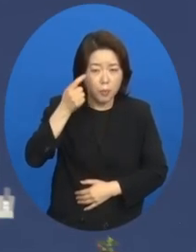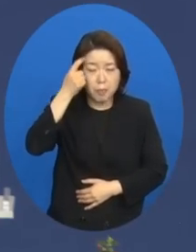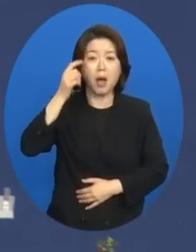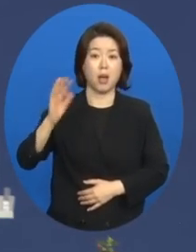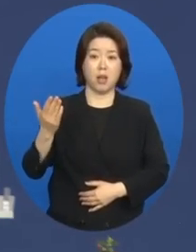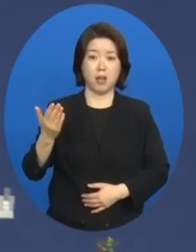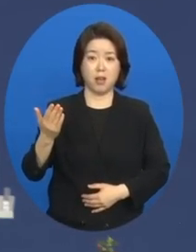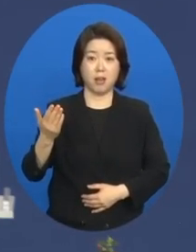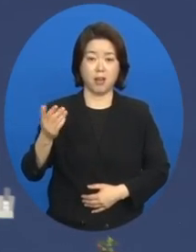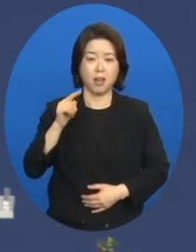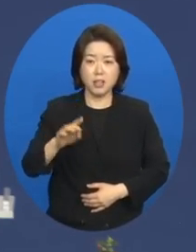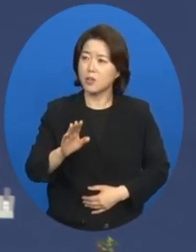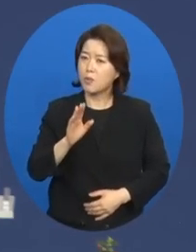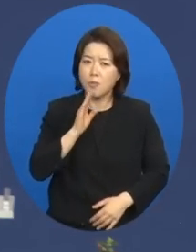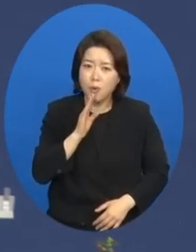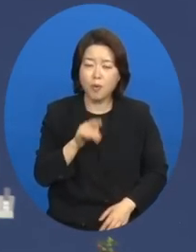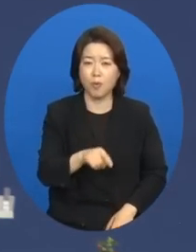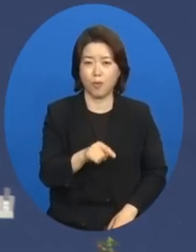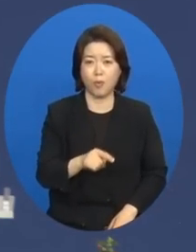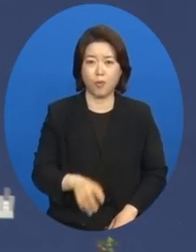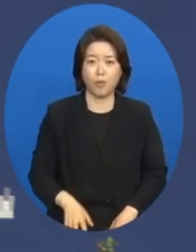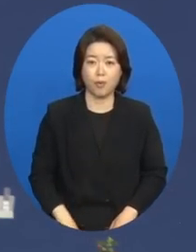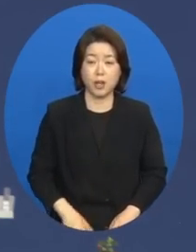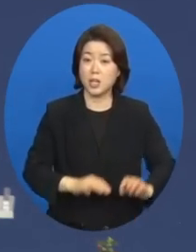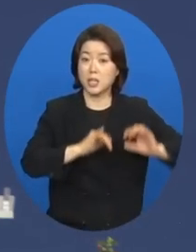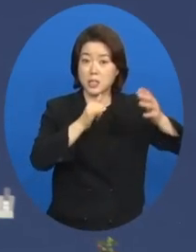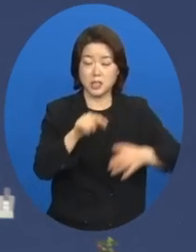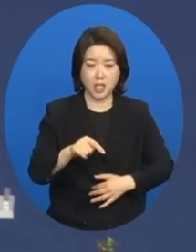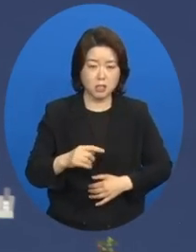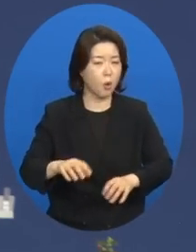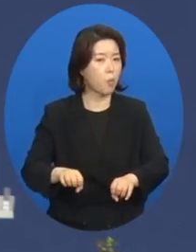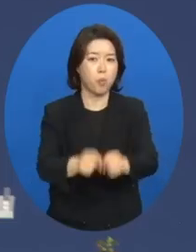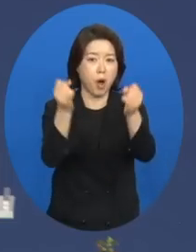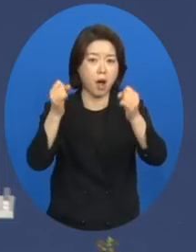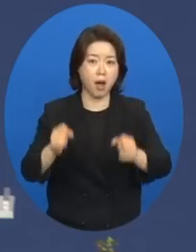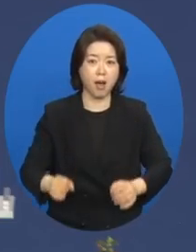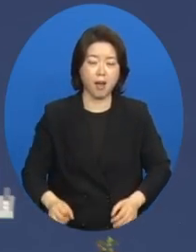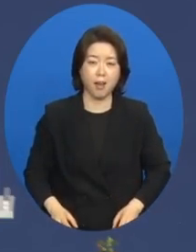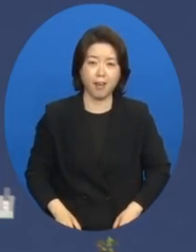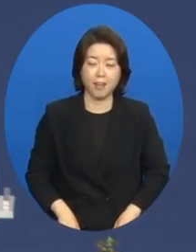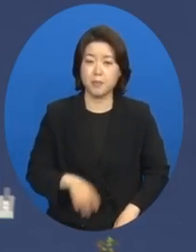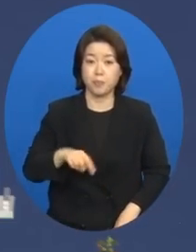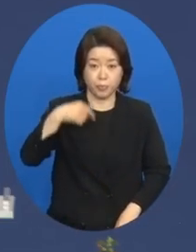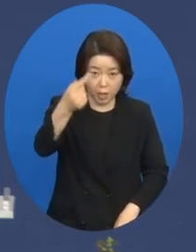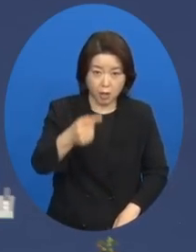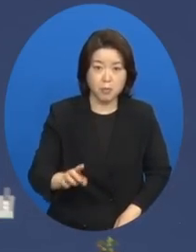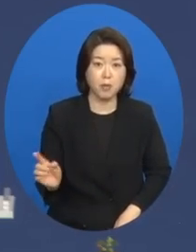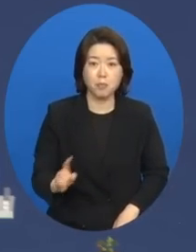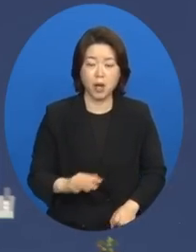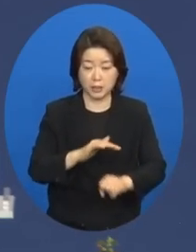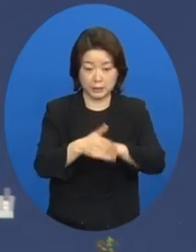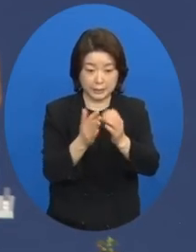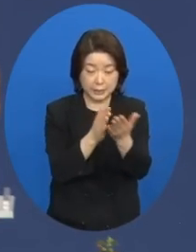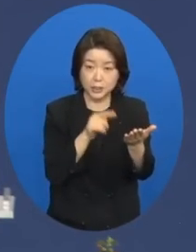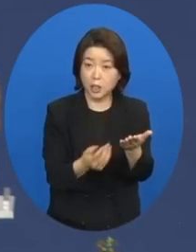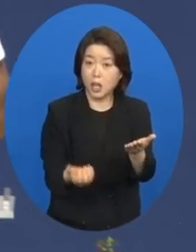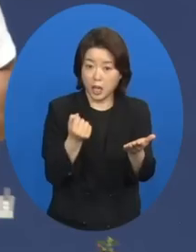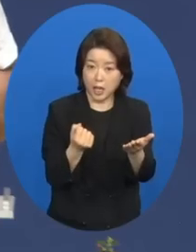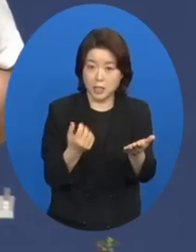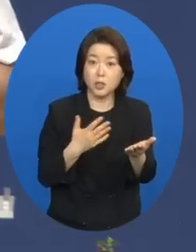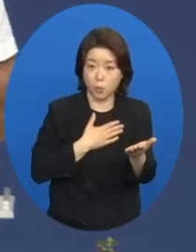깨달으면 이거야말로 이건 세상 이런 대박 사건이 어디 있겠어요? 그 다음에 성경을 가지고 있는